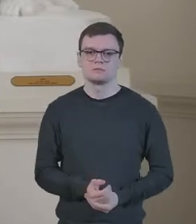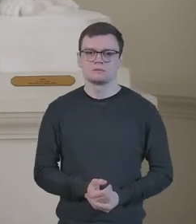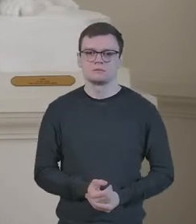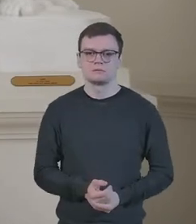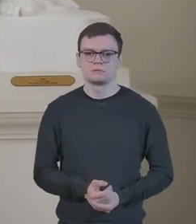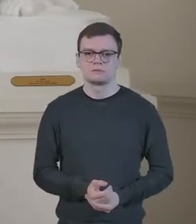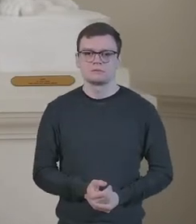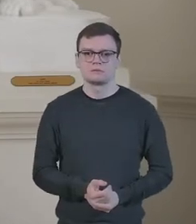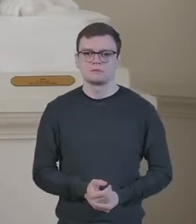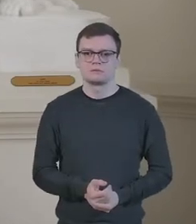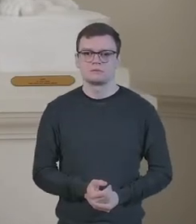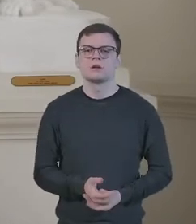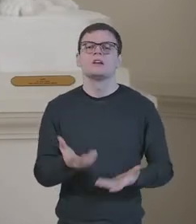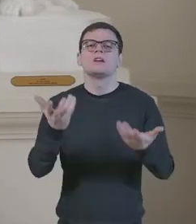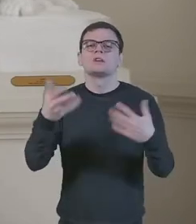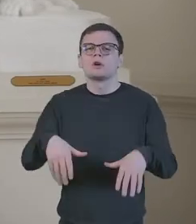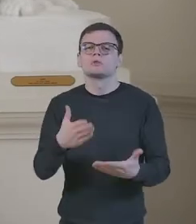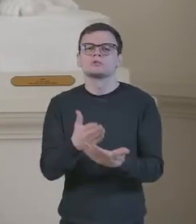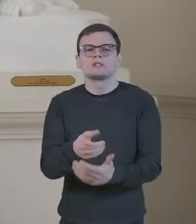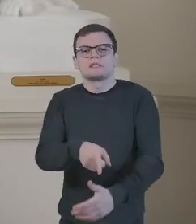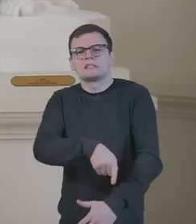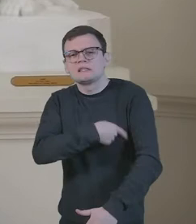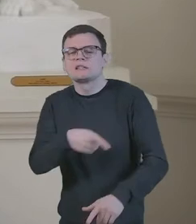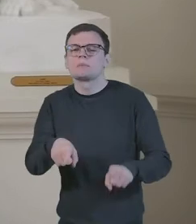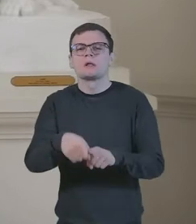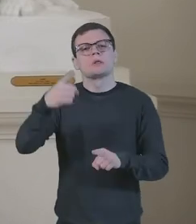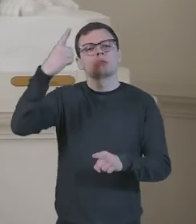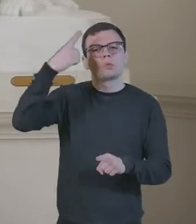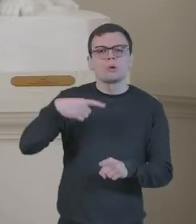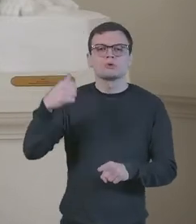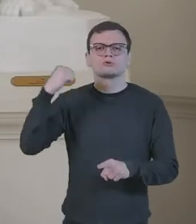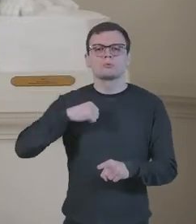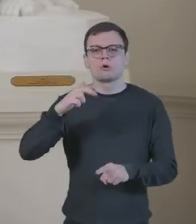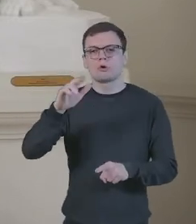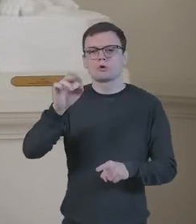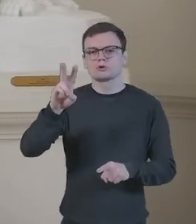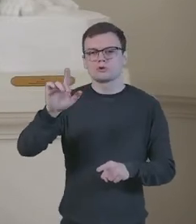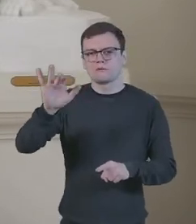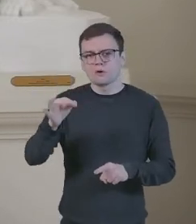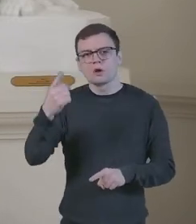kurios siekia destabilizuoti padėtį visame pasaulyje.